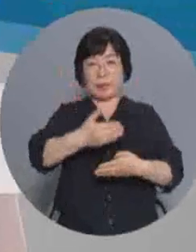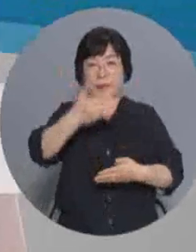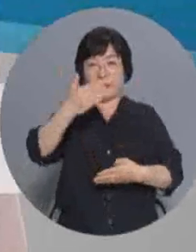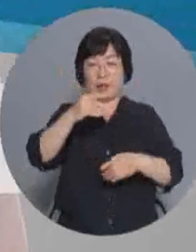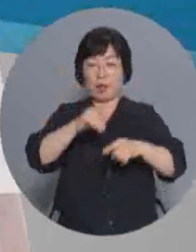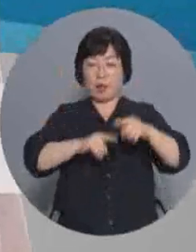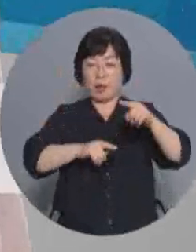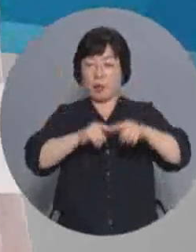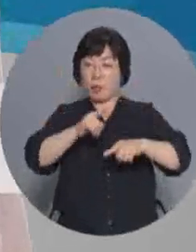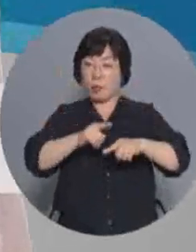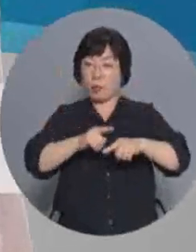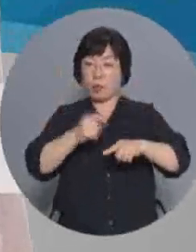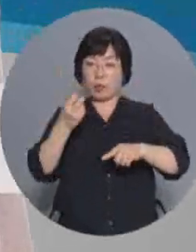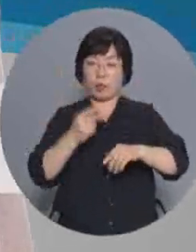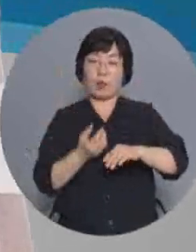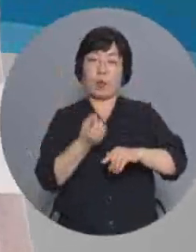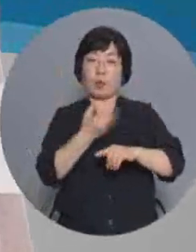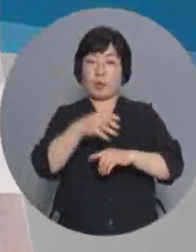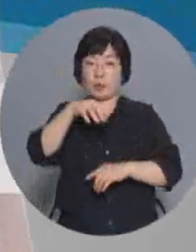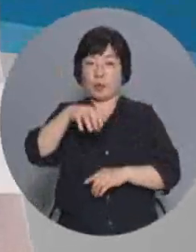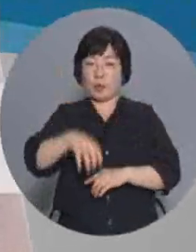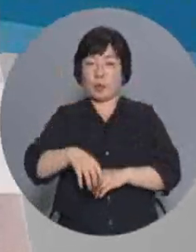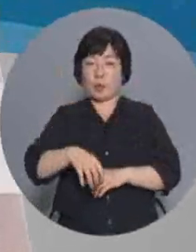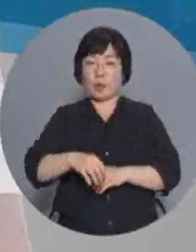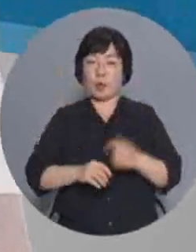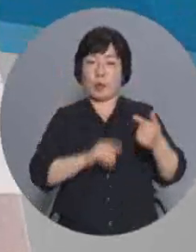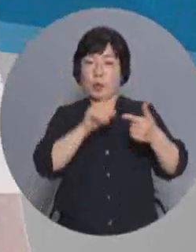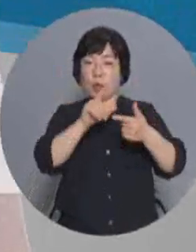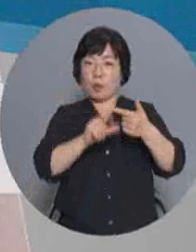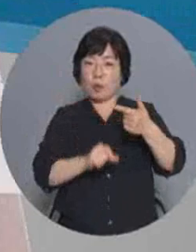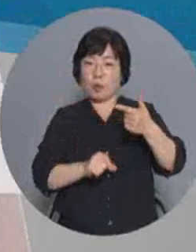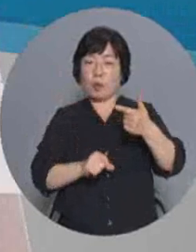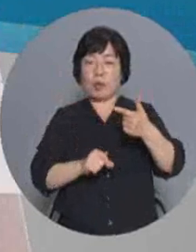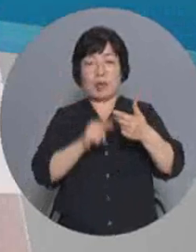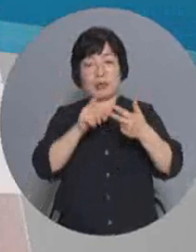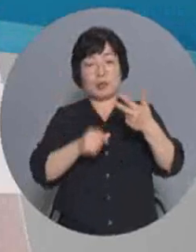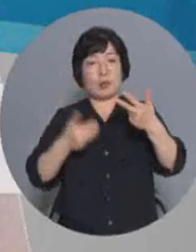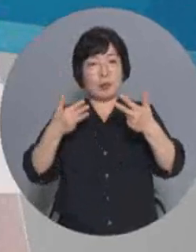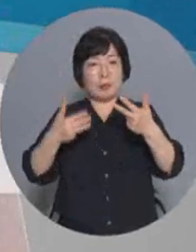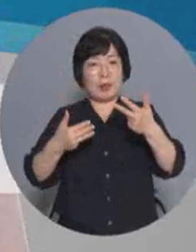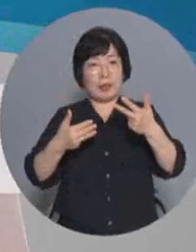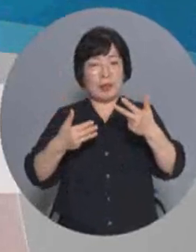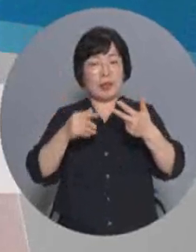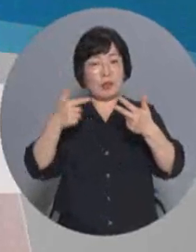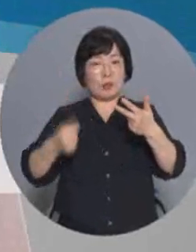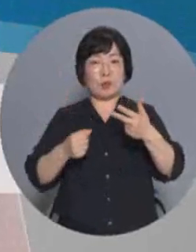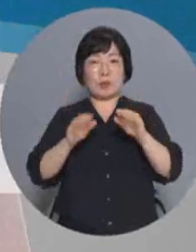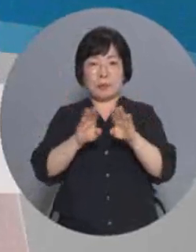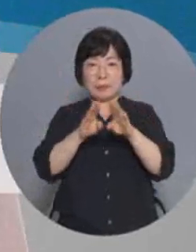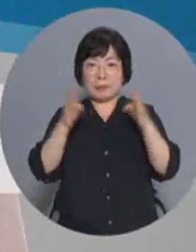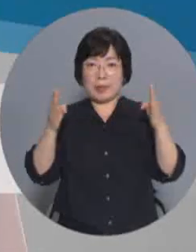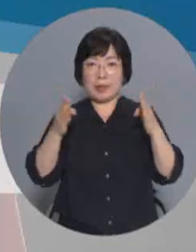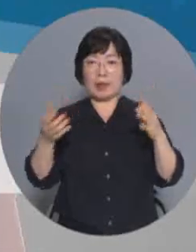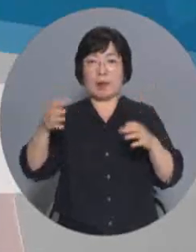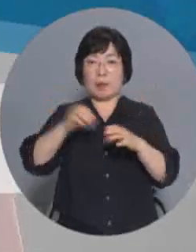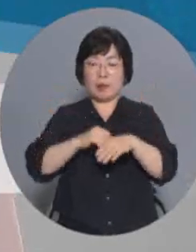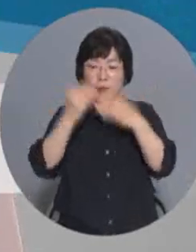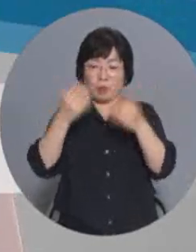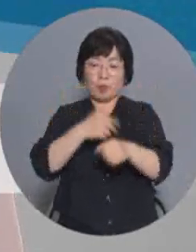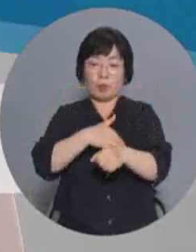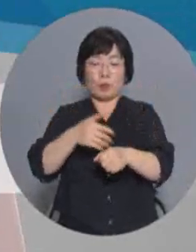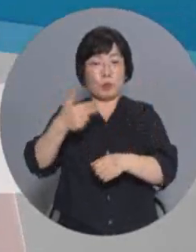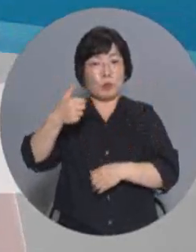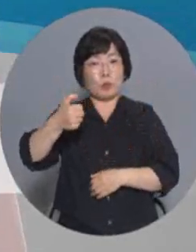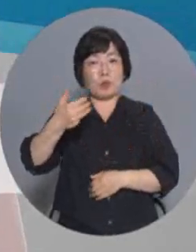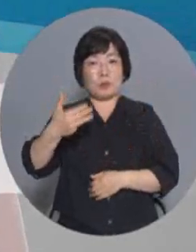목포 외달도 수장과 보성 율포 솔밭의 수장이 다음 달 6일 가장 먼저 개장하는데이를 포함해 모두 여덟개